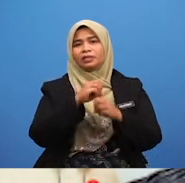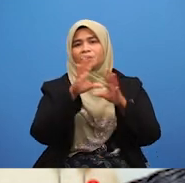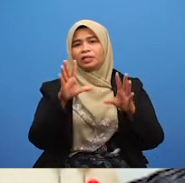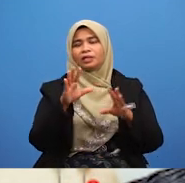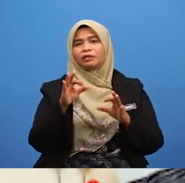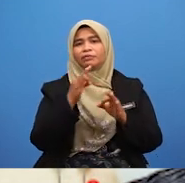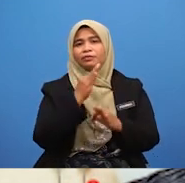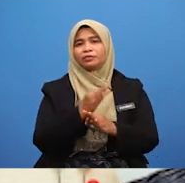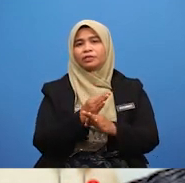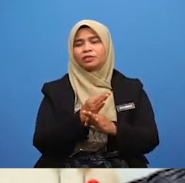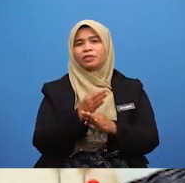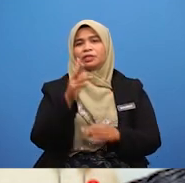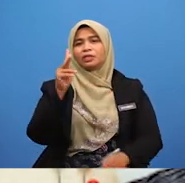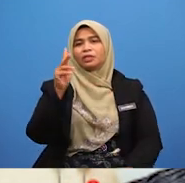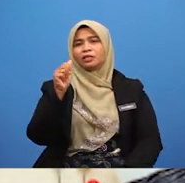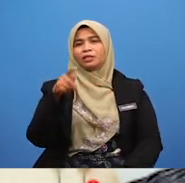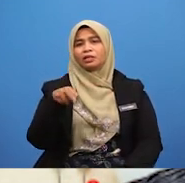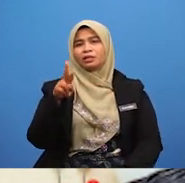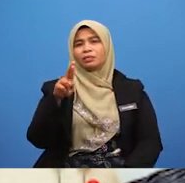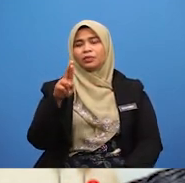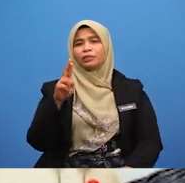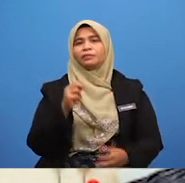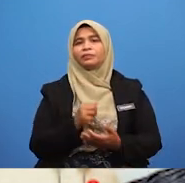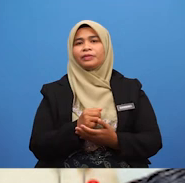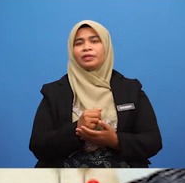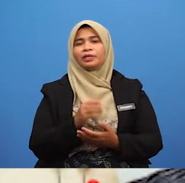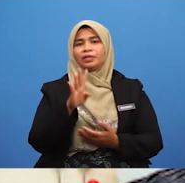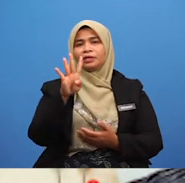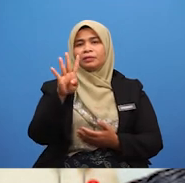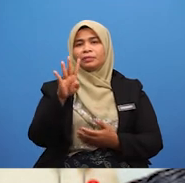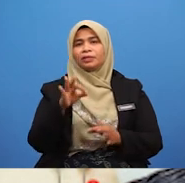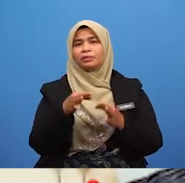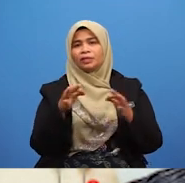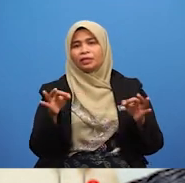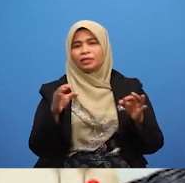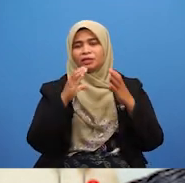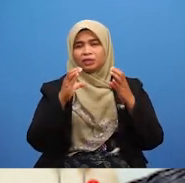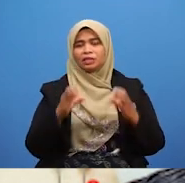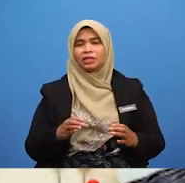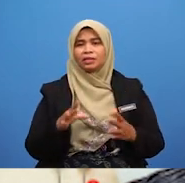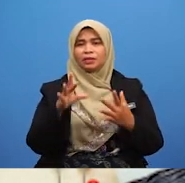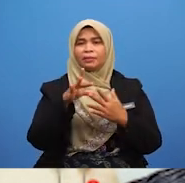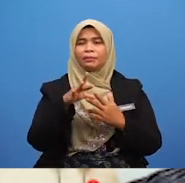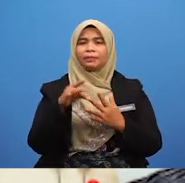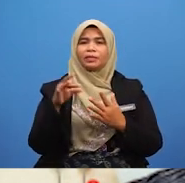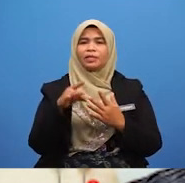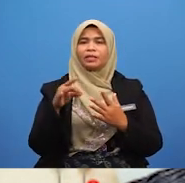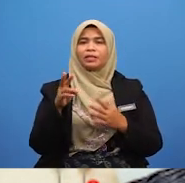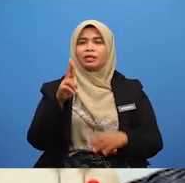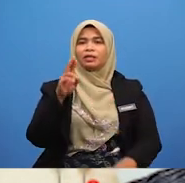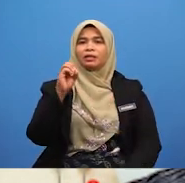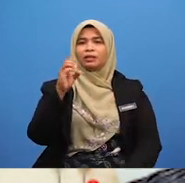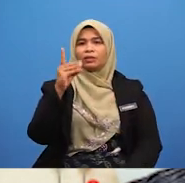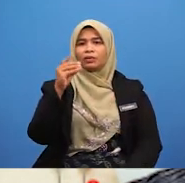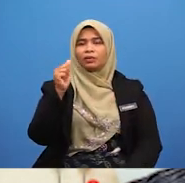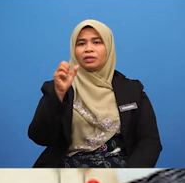yang keempat, huraikan cara pemilihan roda surih. Dan soalan yang terakhir